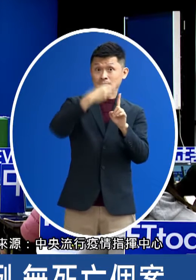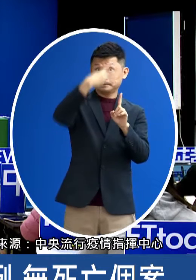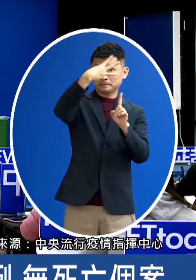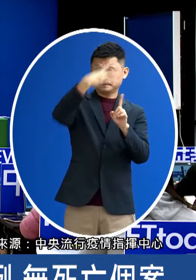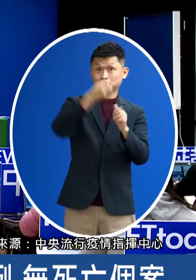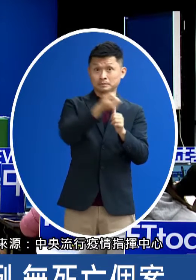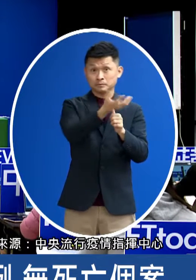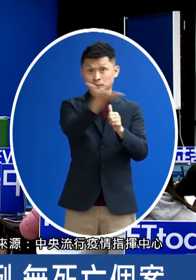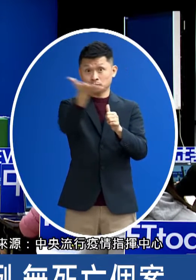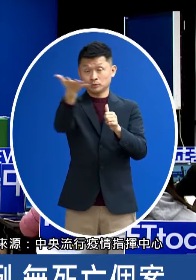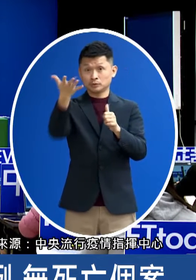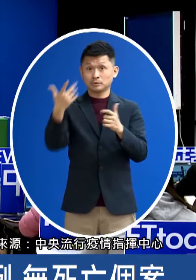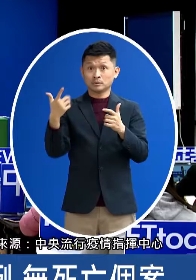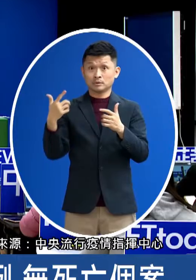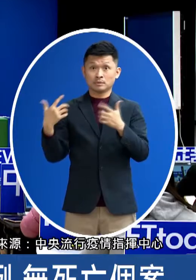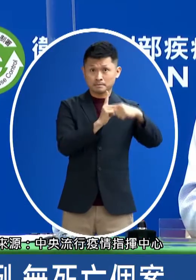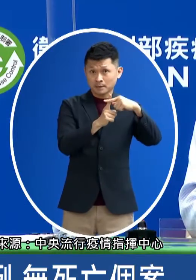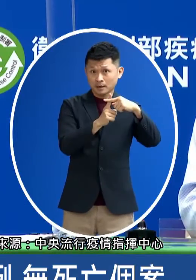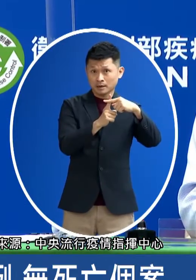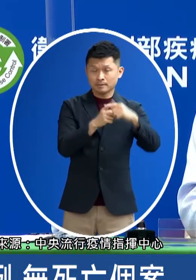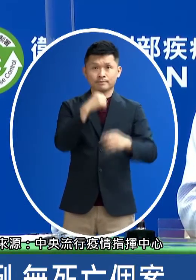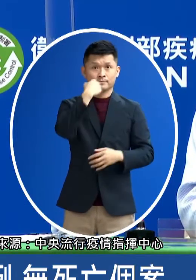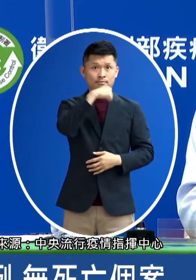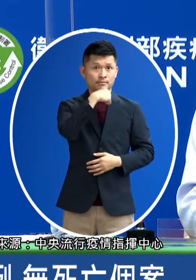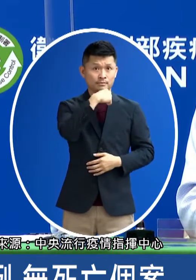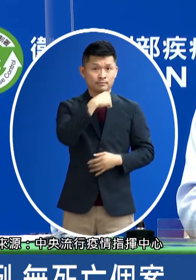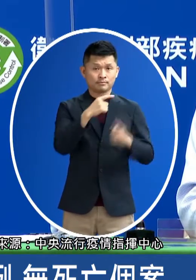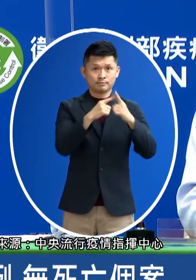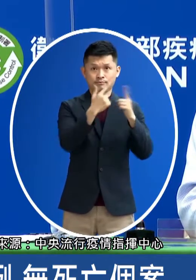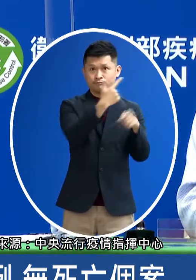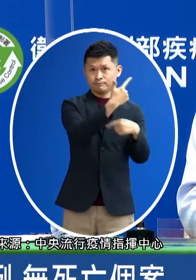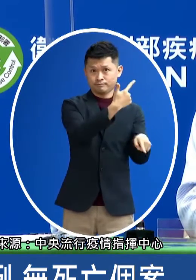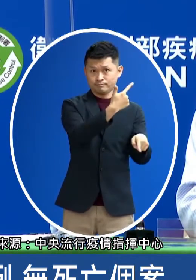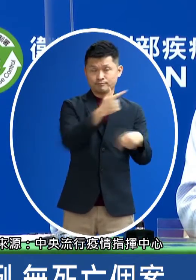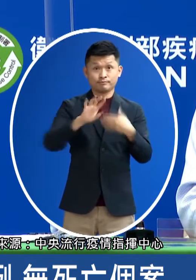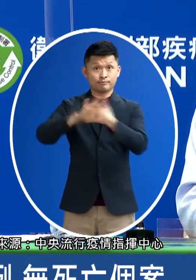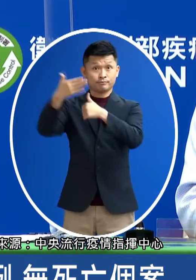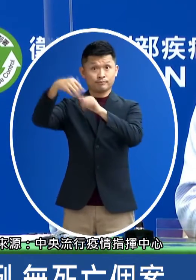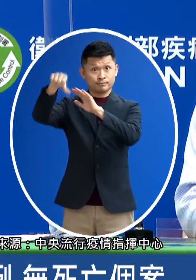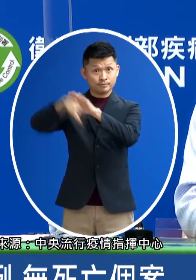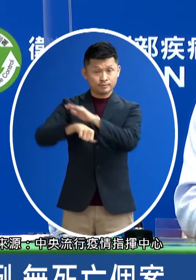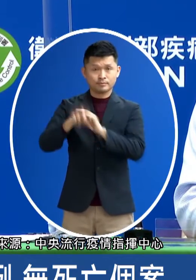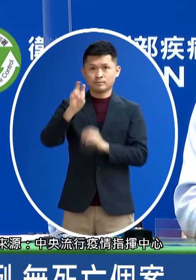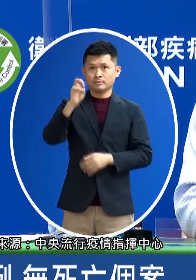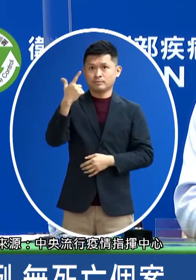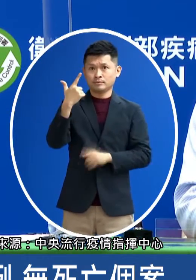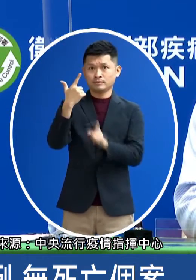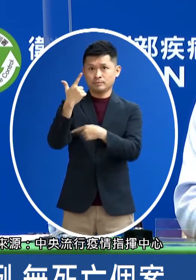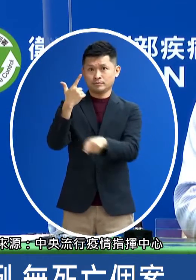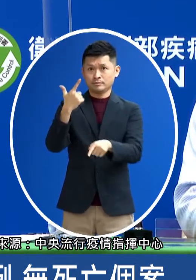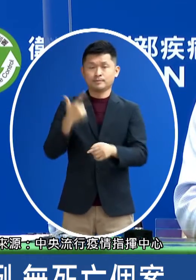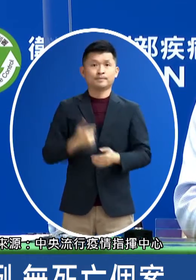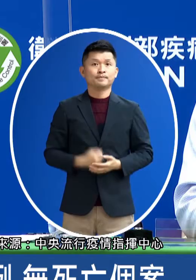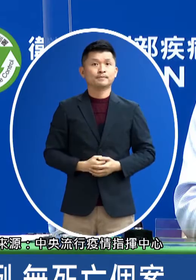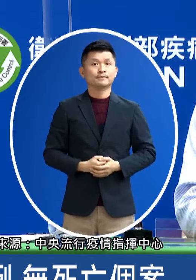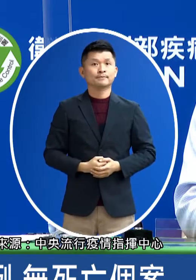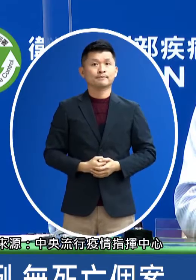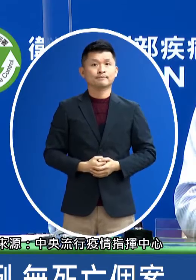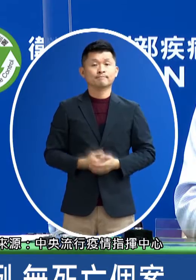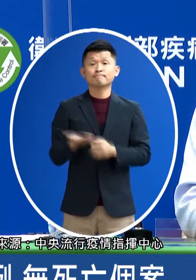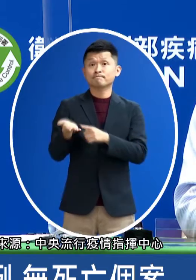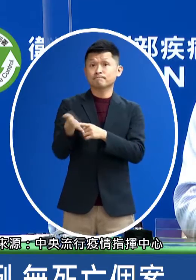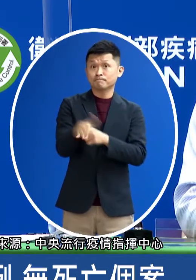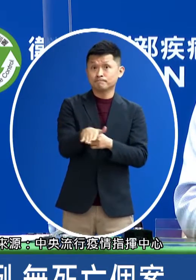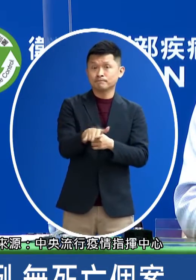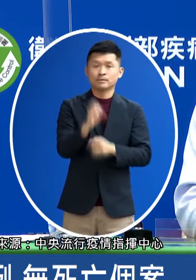情指挥中心的稍早画面。 本土的病例有6例，那境外的移入有26例，死亡的个案没有。